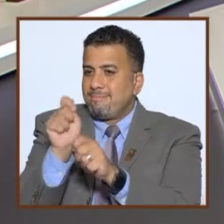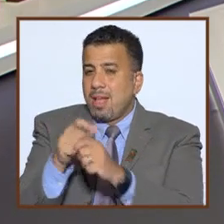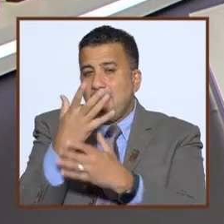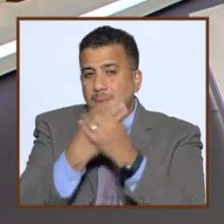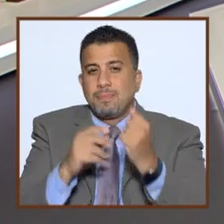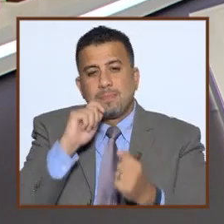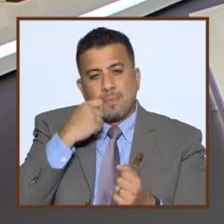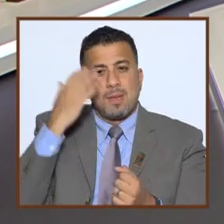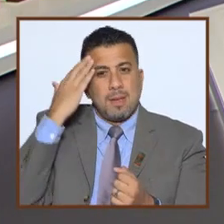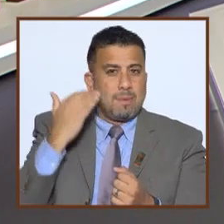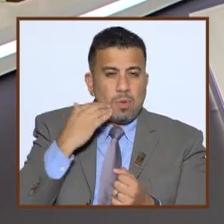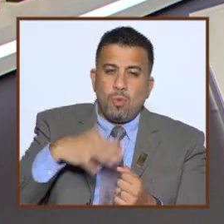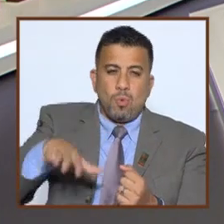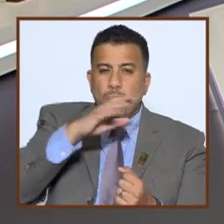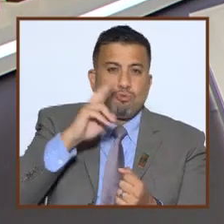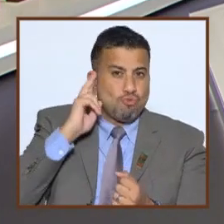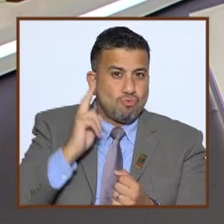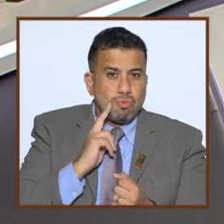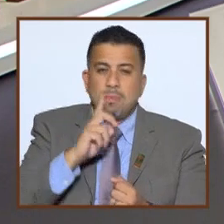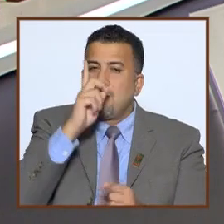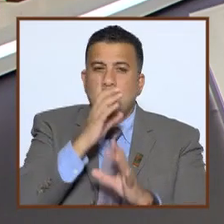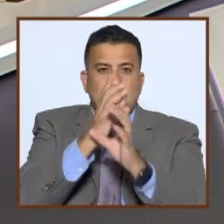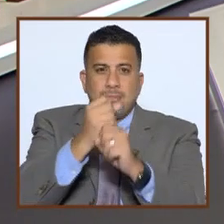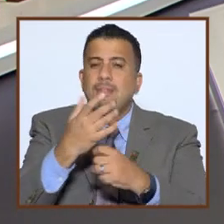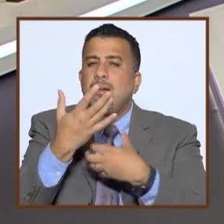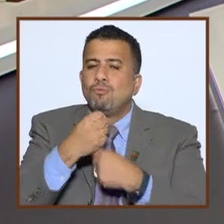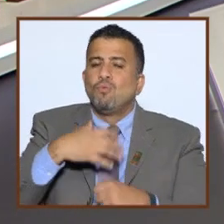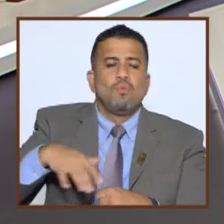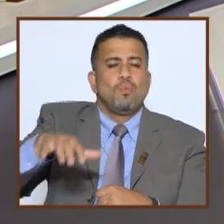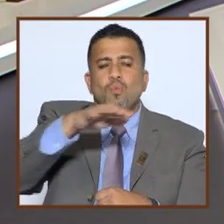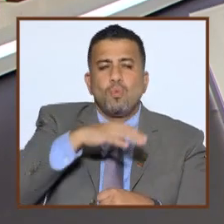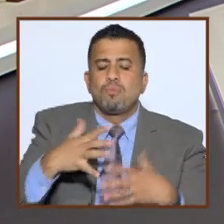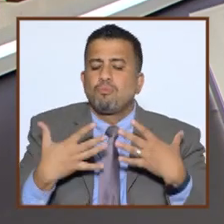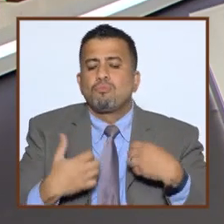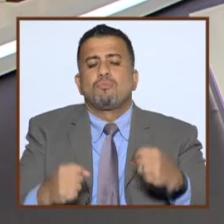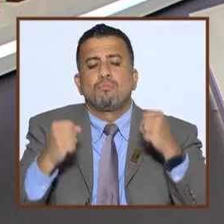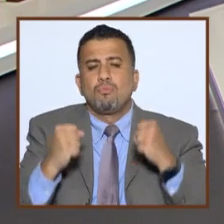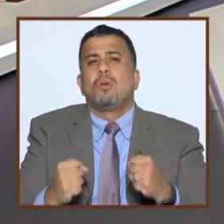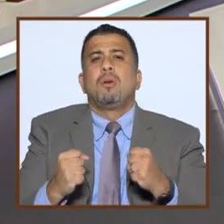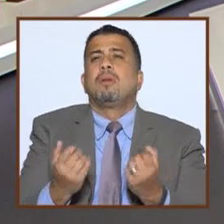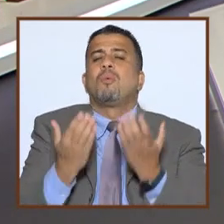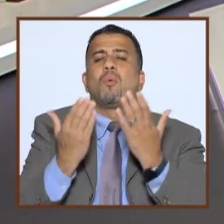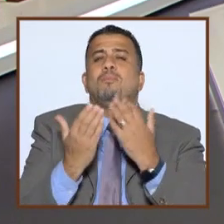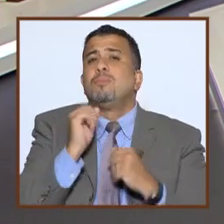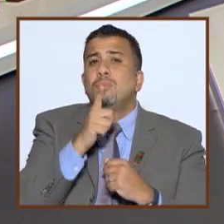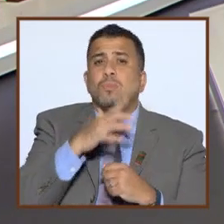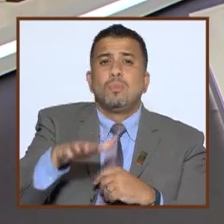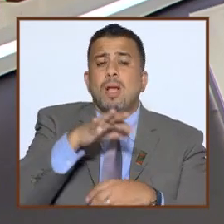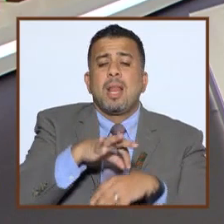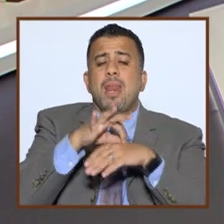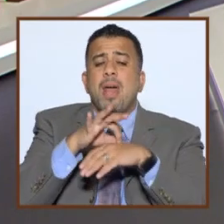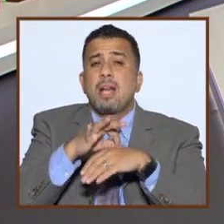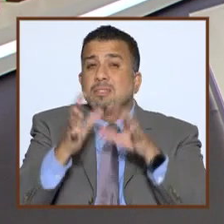وان يردنا واياهم الى دينه ردا جميلا وان يعافينا مما ابتلى به كثير من الناس